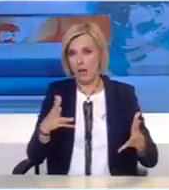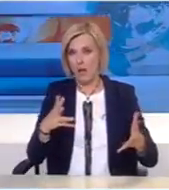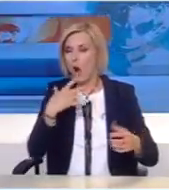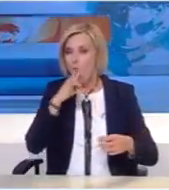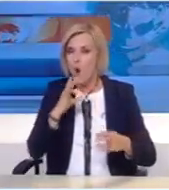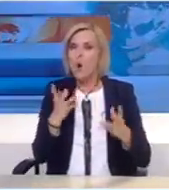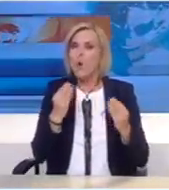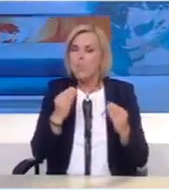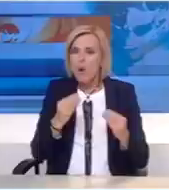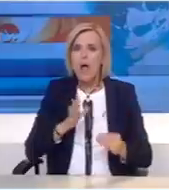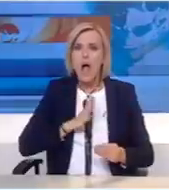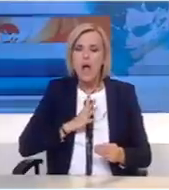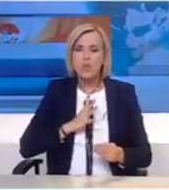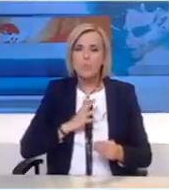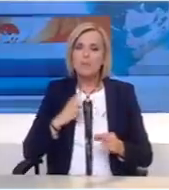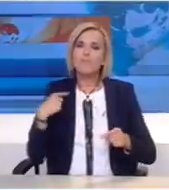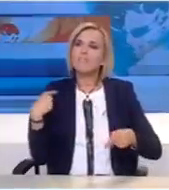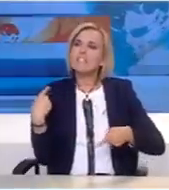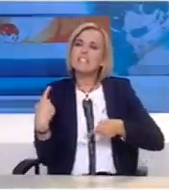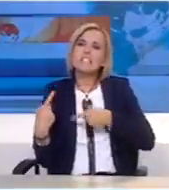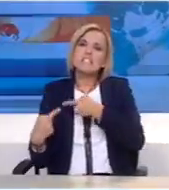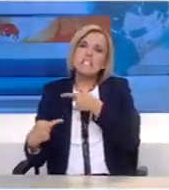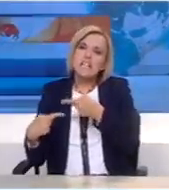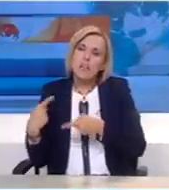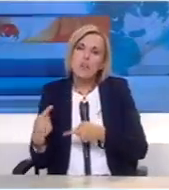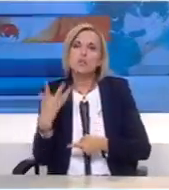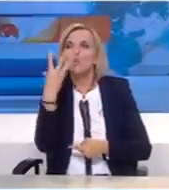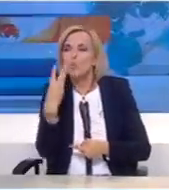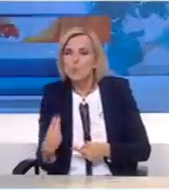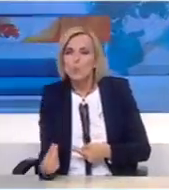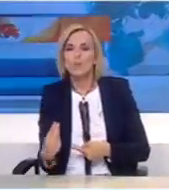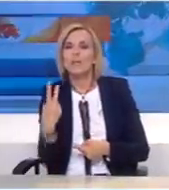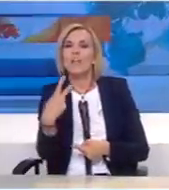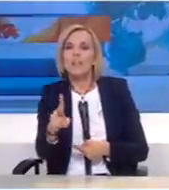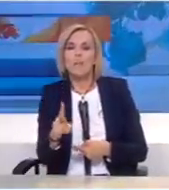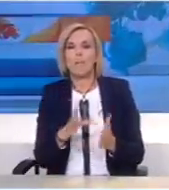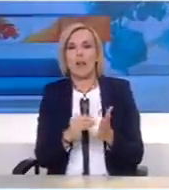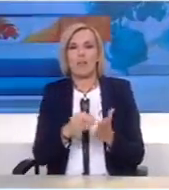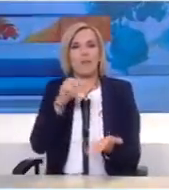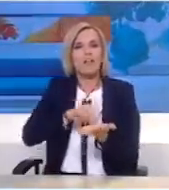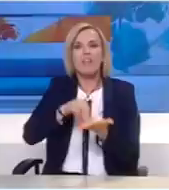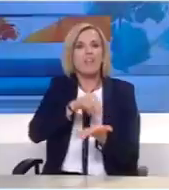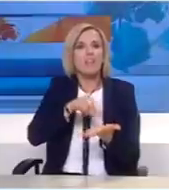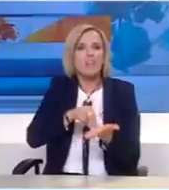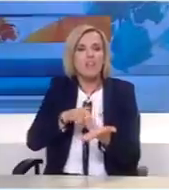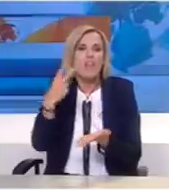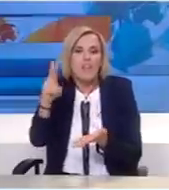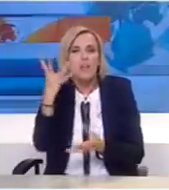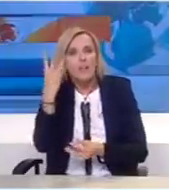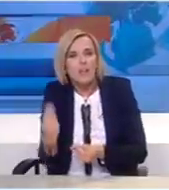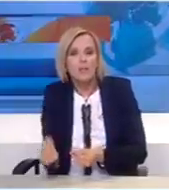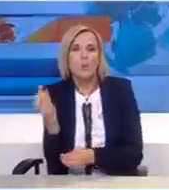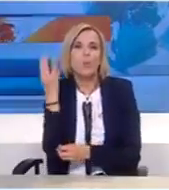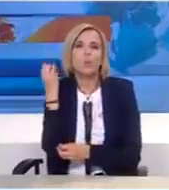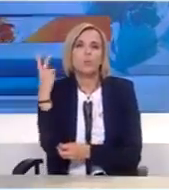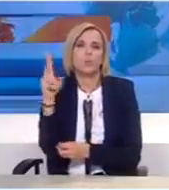συγκεκριμένες συνήθειες, όπως οι αγαπημένοι μας συμπολίτες, οι οποίοι είναι Ρωμά, με συγκεκριμένες αντιλήψεις, με